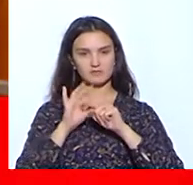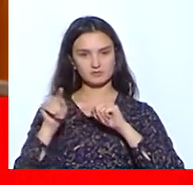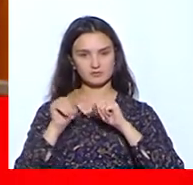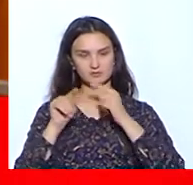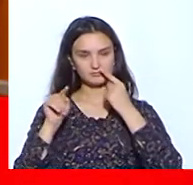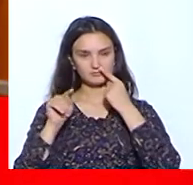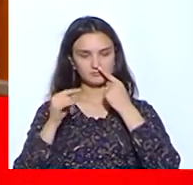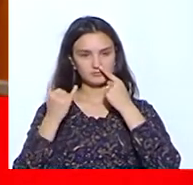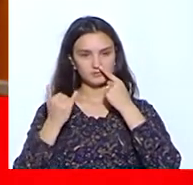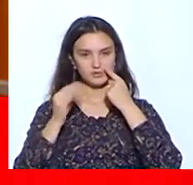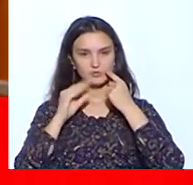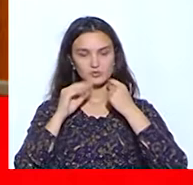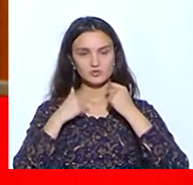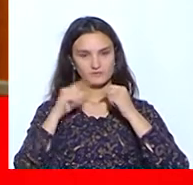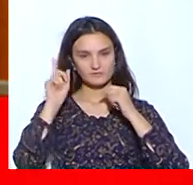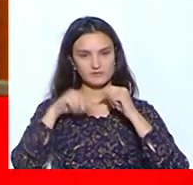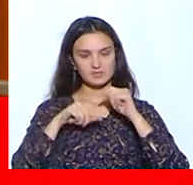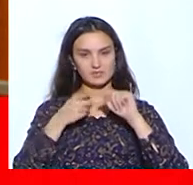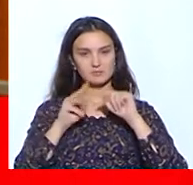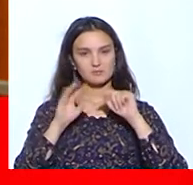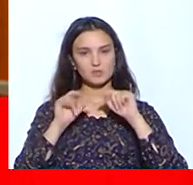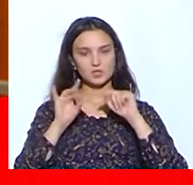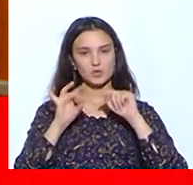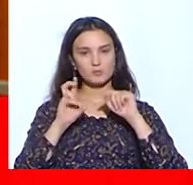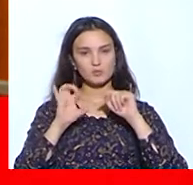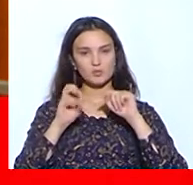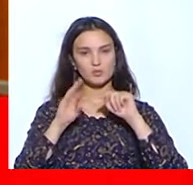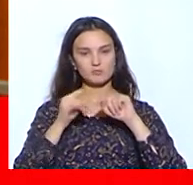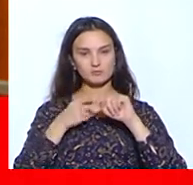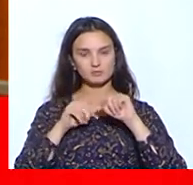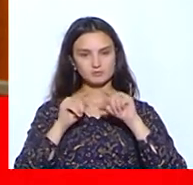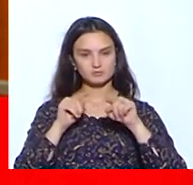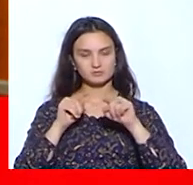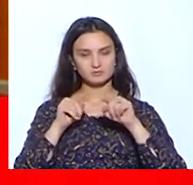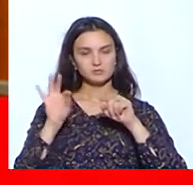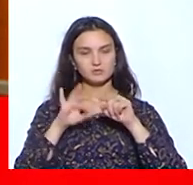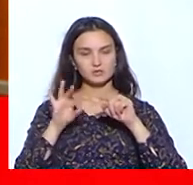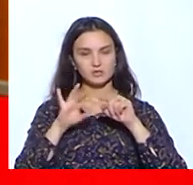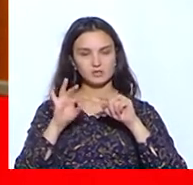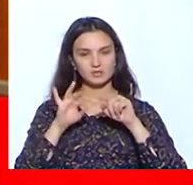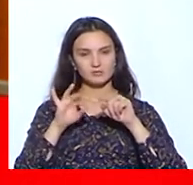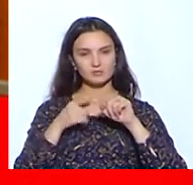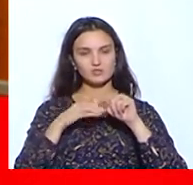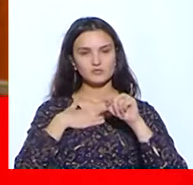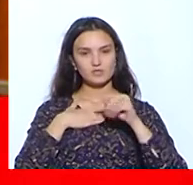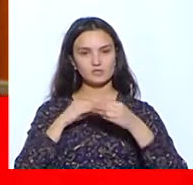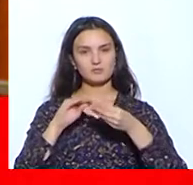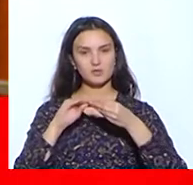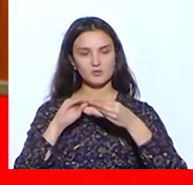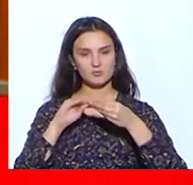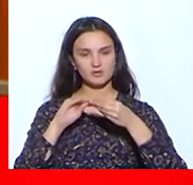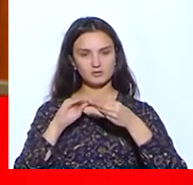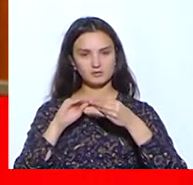სისტემაზე. დღეს, როდესაც ჩვენ ვიცით მიკრობიომის შესახებ, ეგრეთ წოდებული მიკრობიოტა შესახებ, ანუ ჩვენი